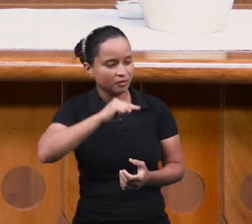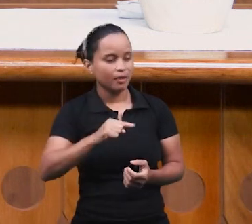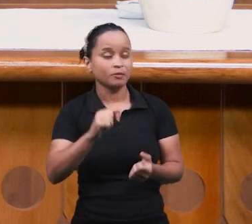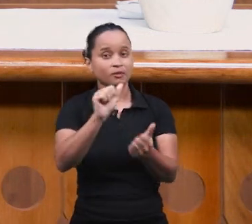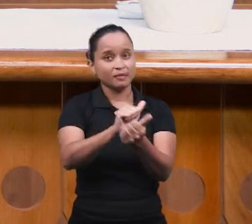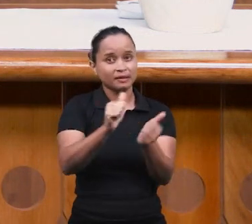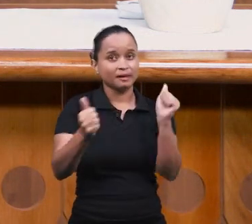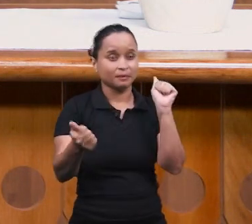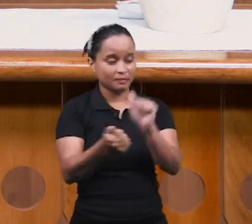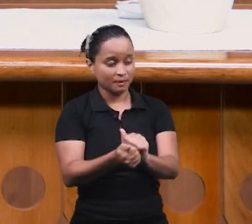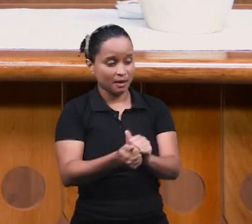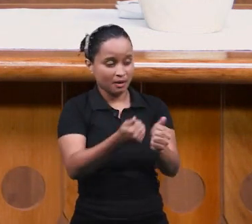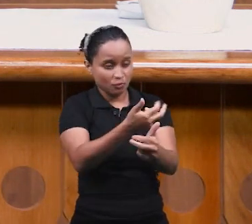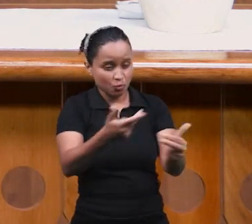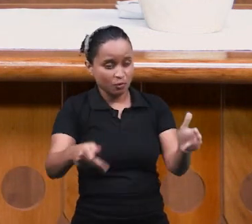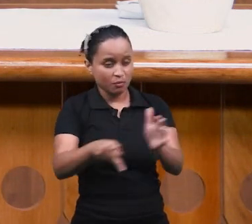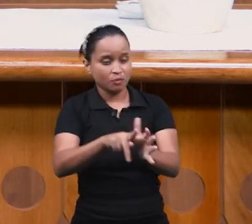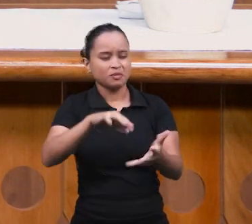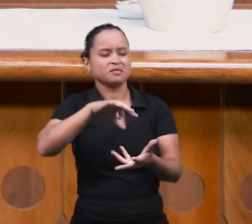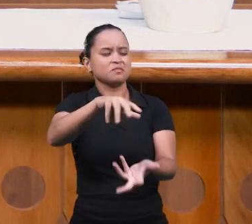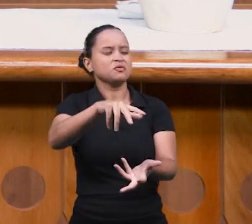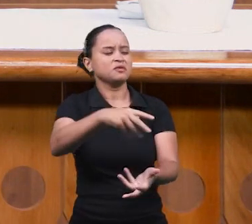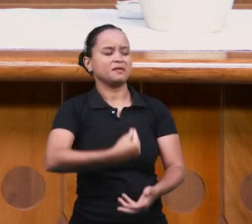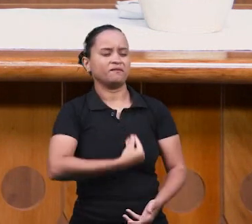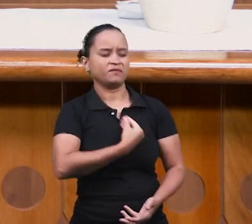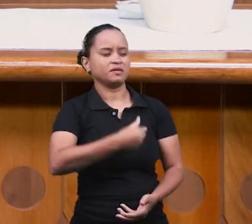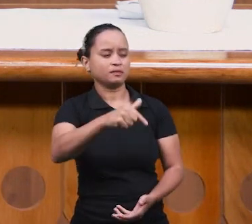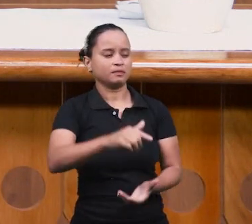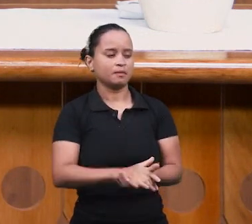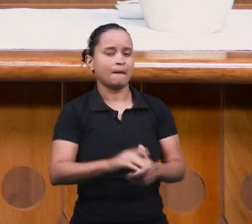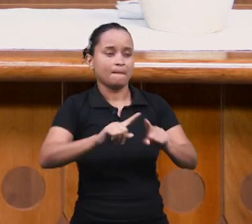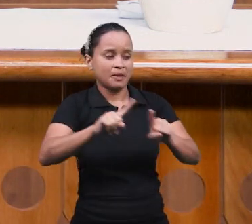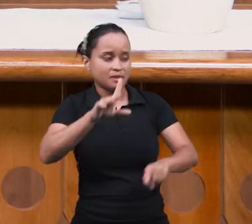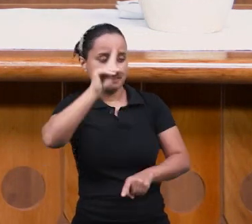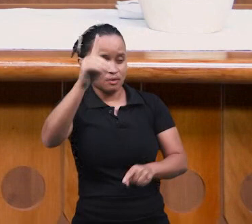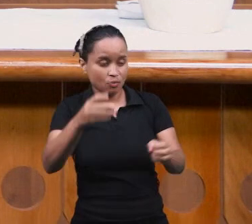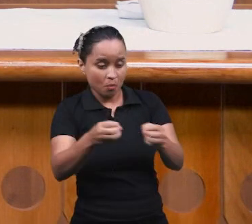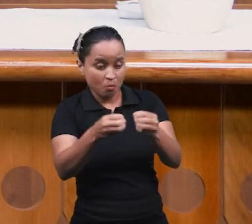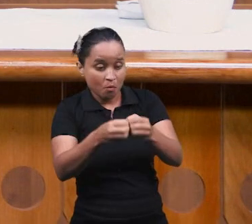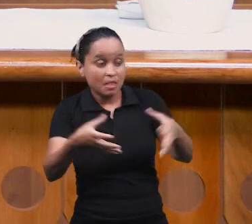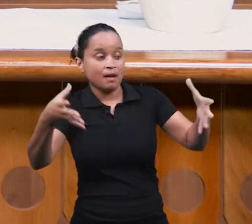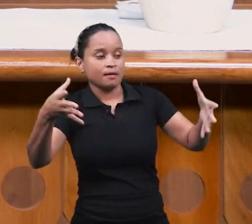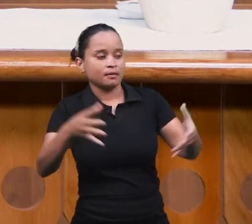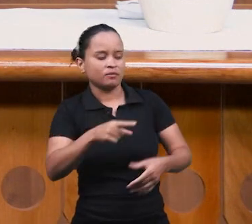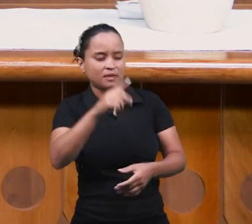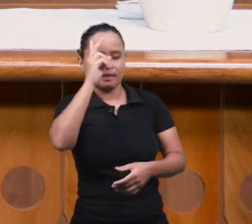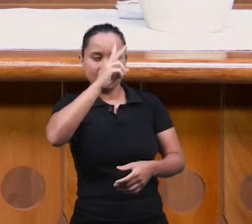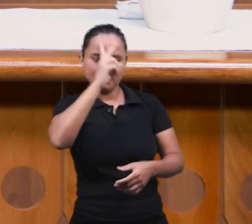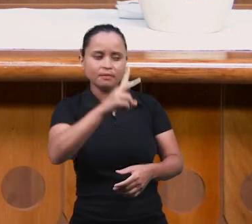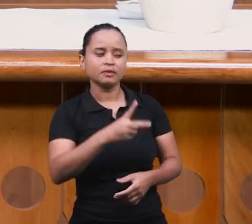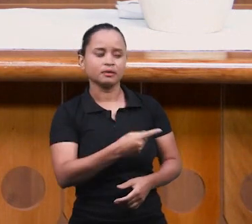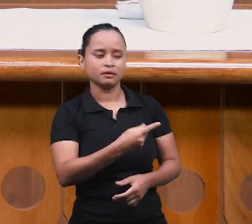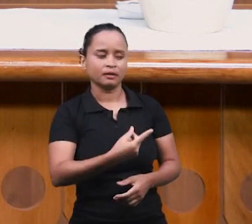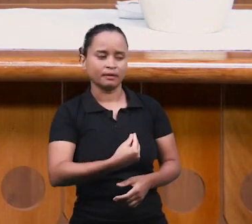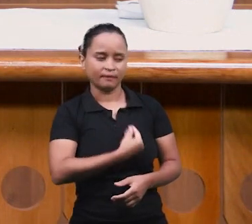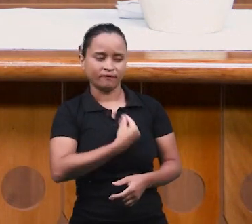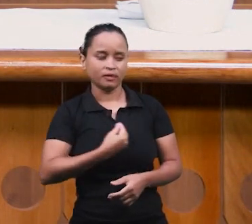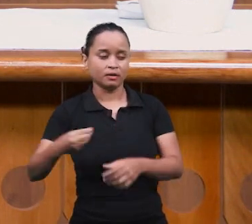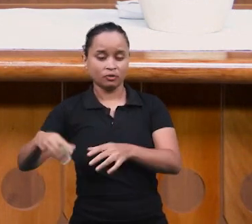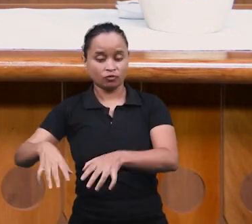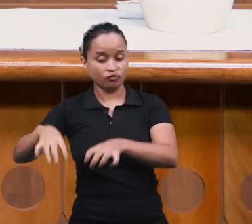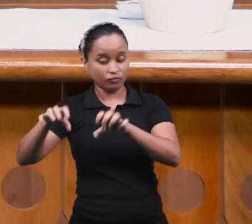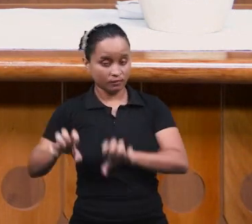Quand Ézéchias a questionné le Seigneur a dit, ce que tu veux est facile. Et maintenant,